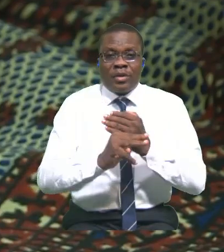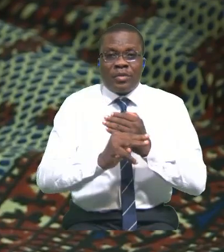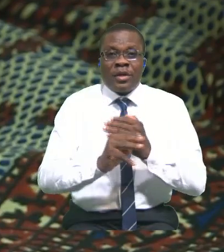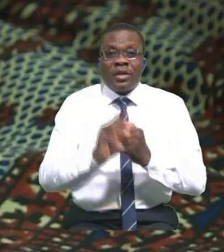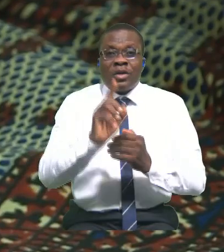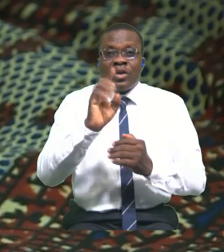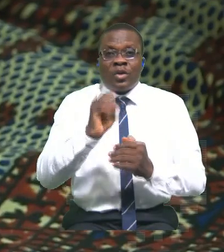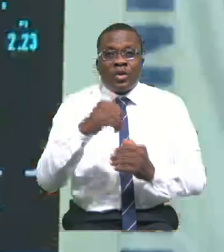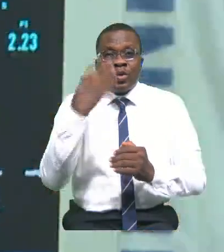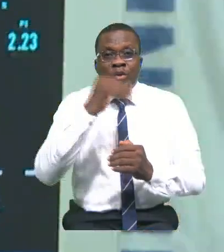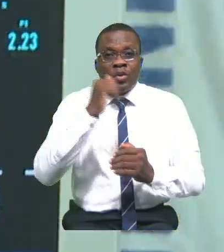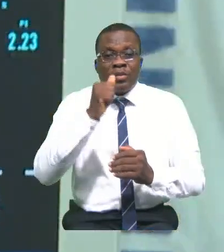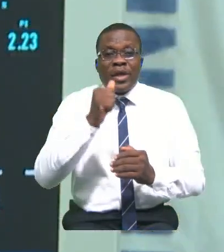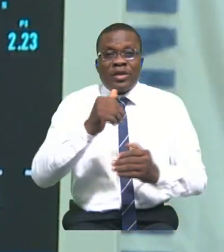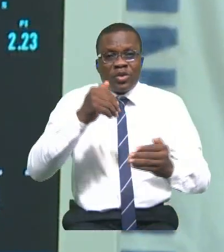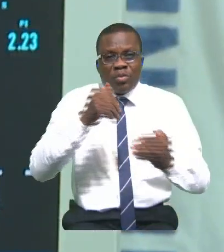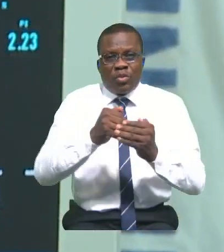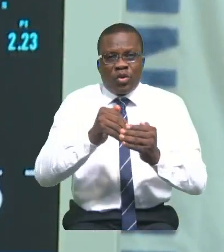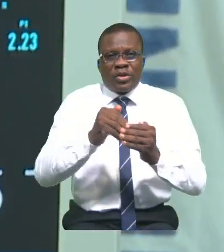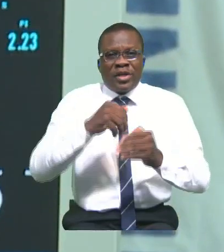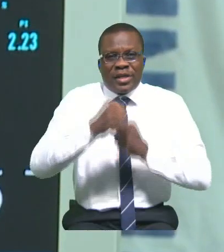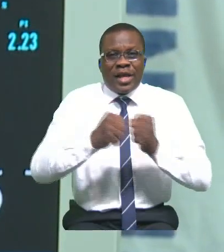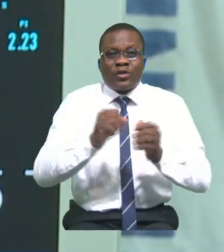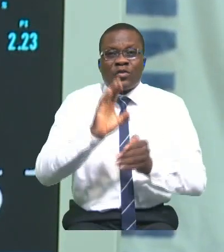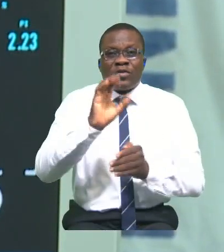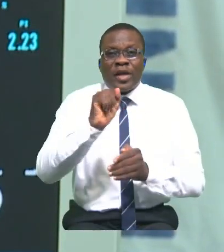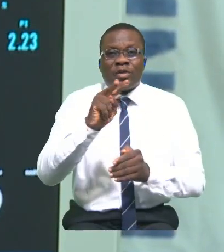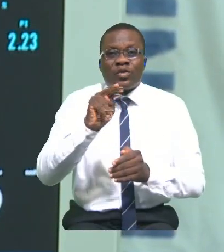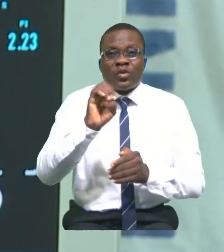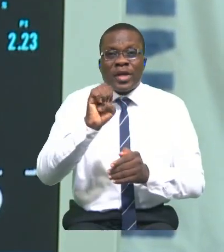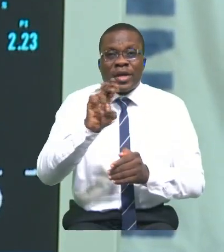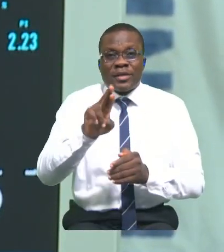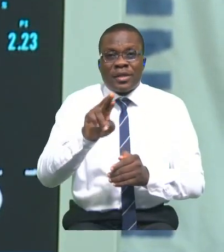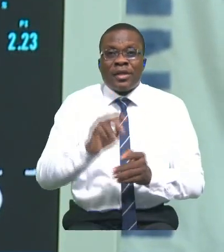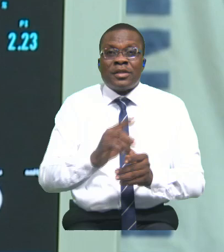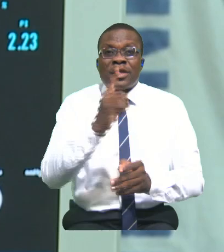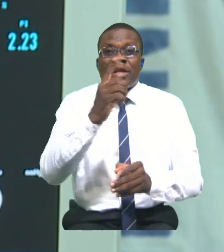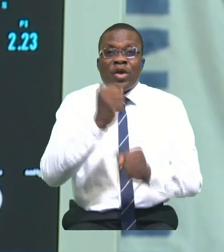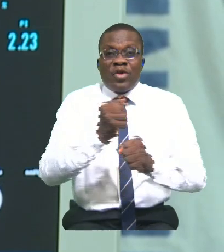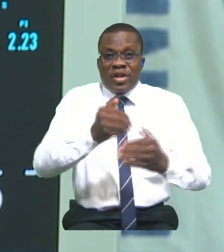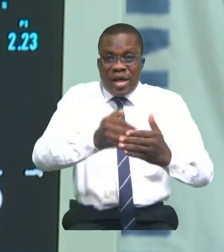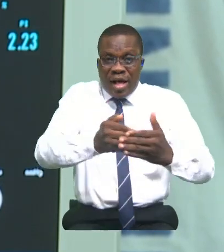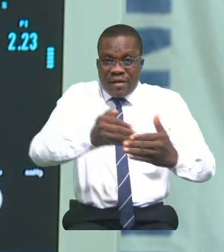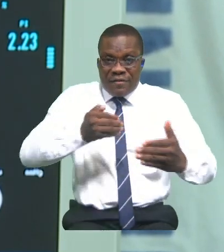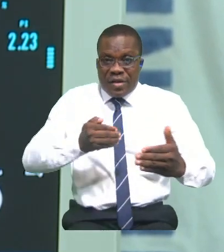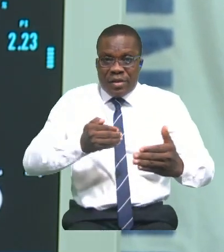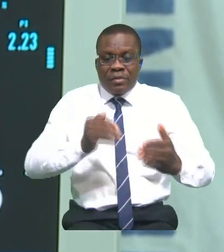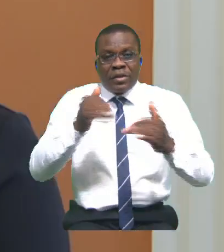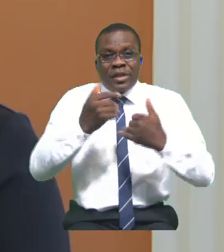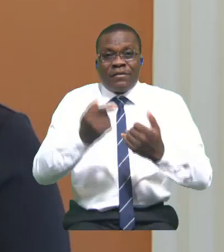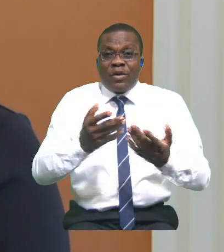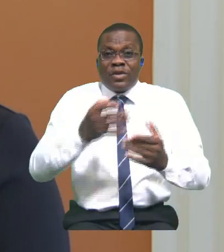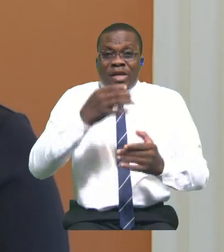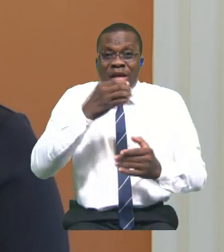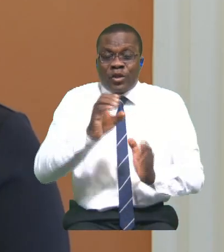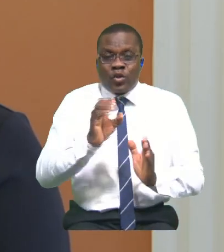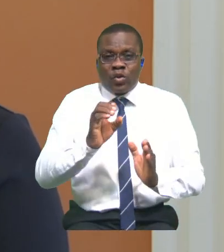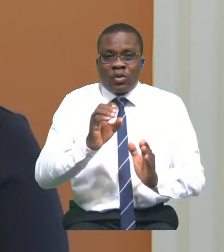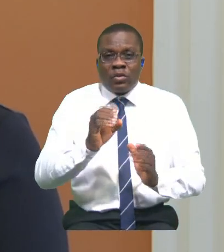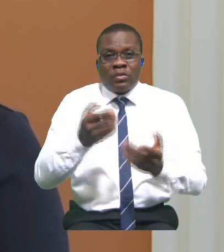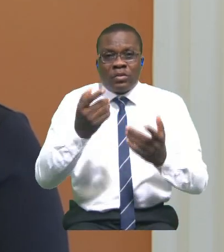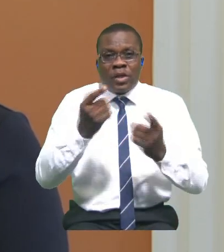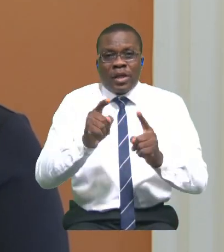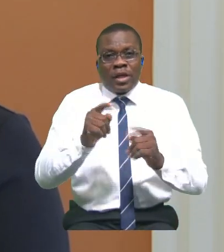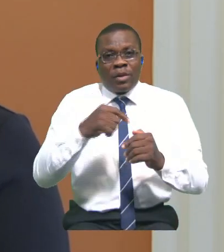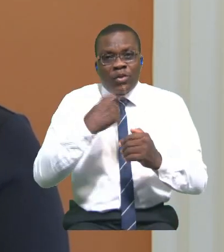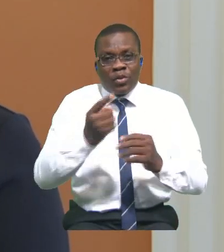belle sœur très proche qu'il a eu et c'était un an avant donc j'avais eu ça à chaud et du coup qu'on puisse me